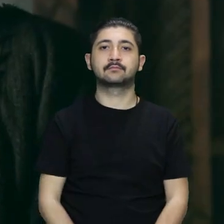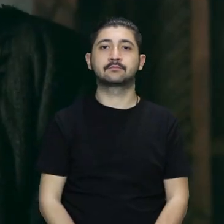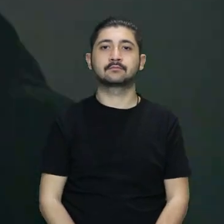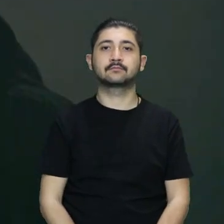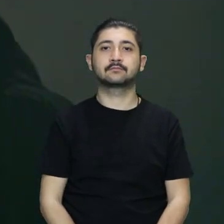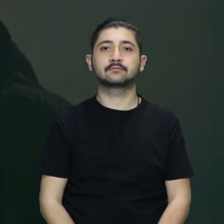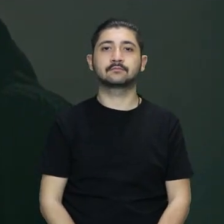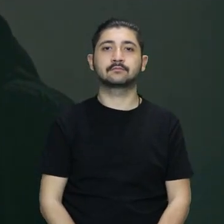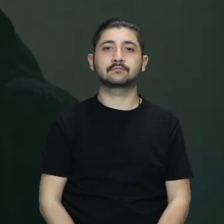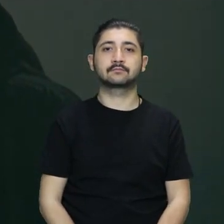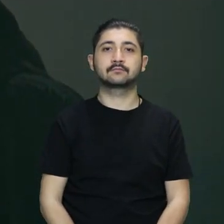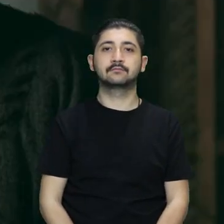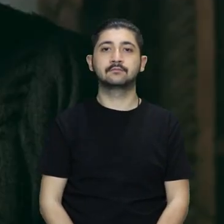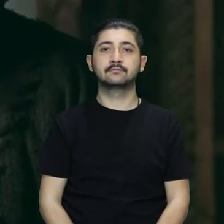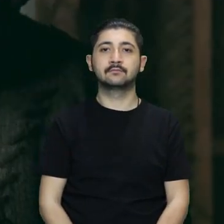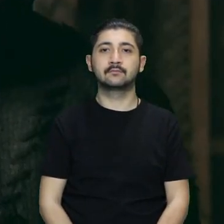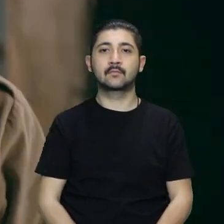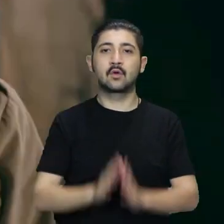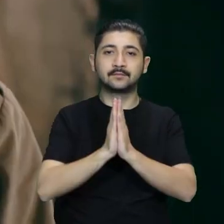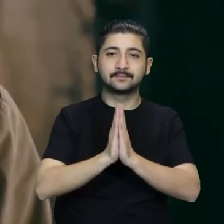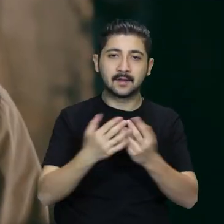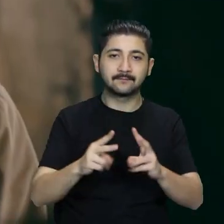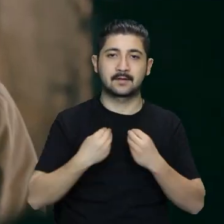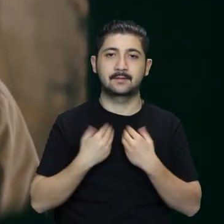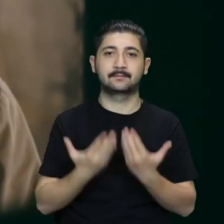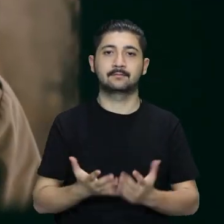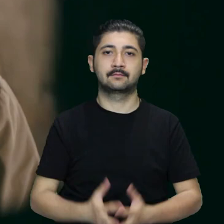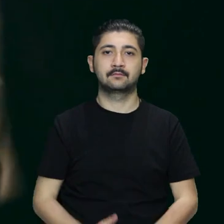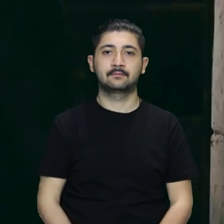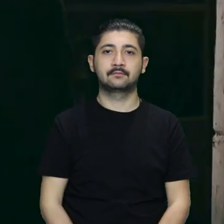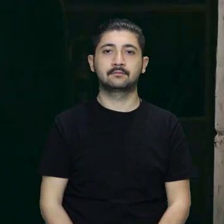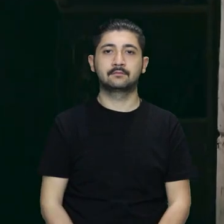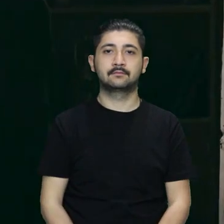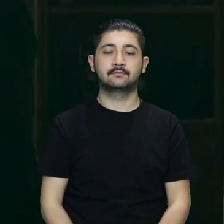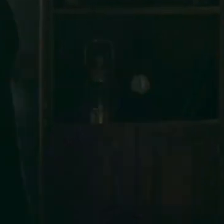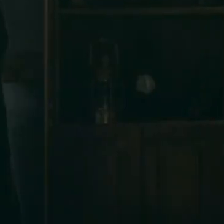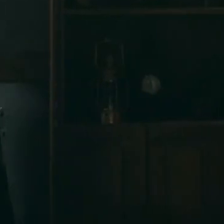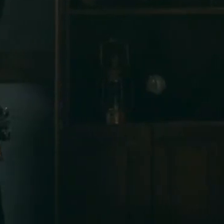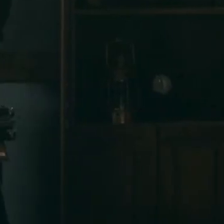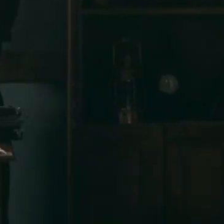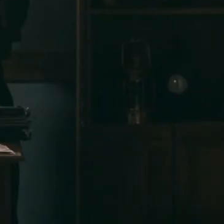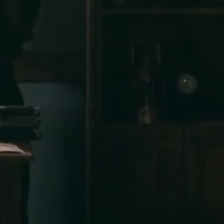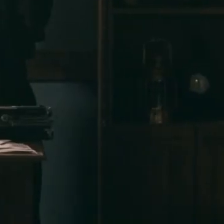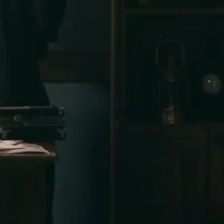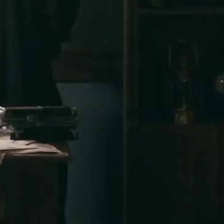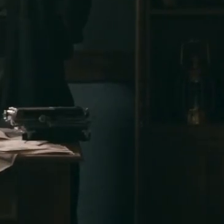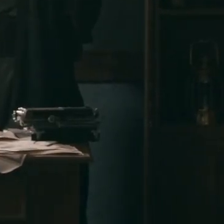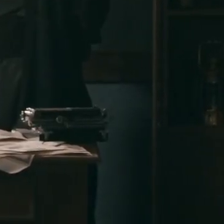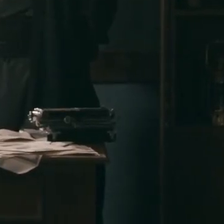Kötü kötü baktı Ali. Bağışlayın. Hattab Ali'nin işaretiyle başı önde kapıya